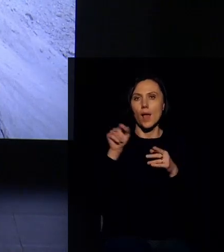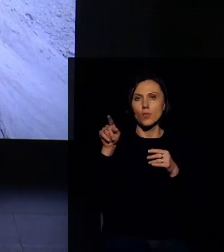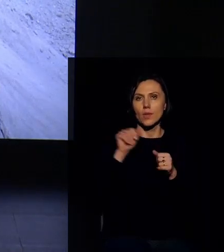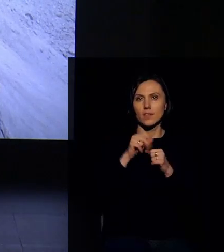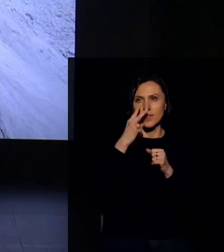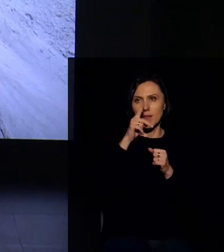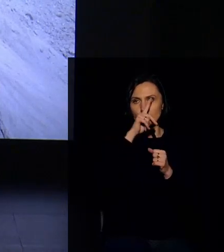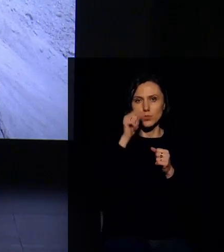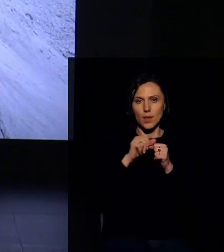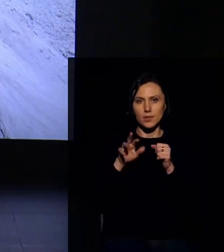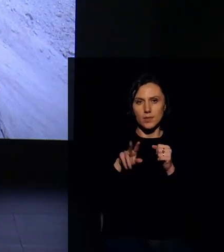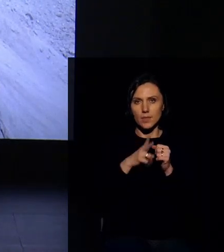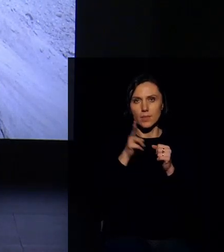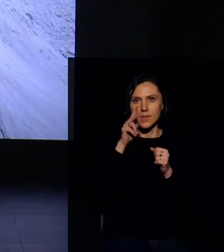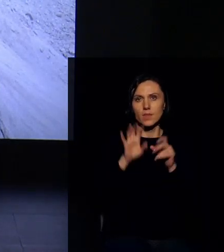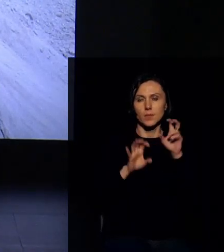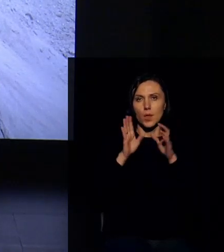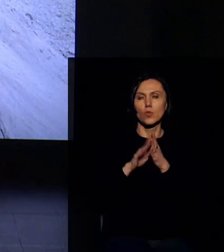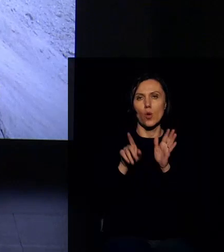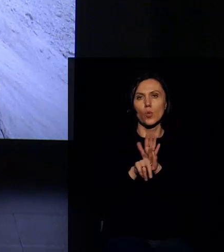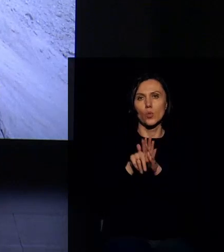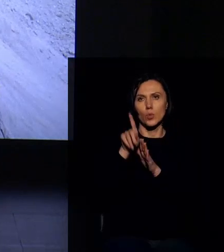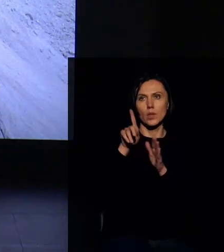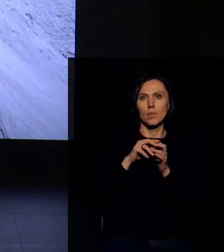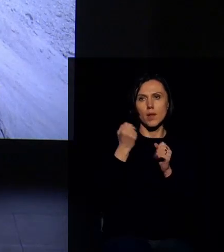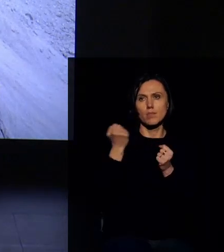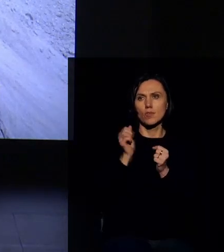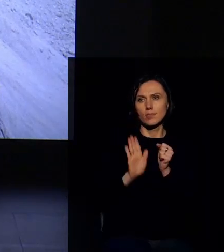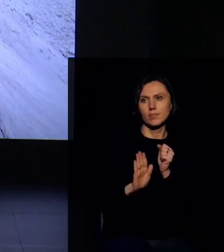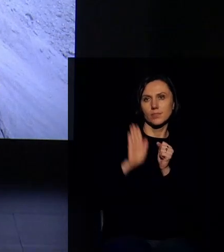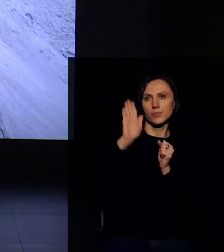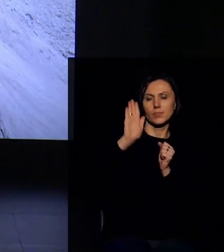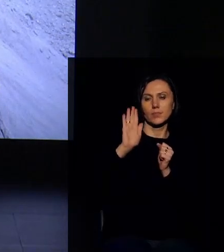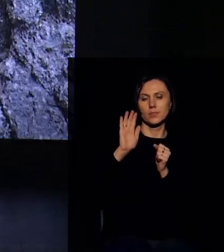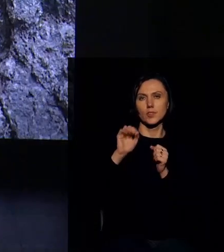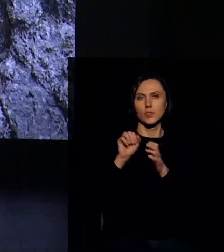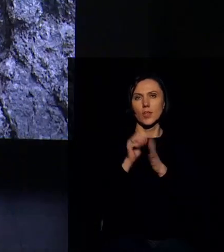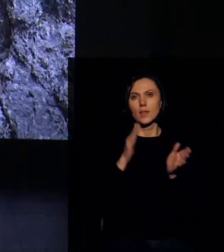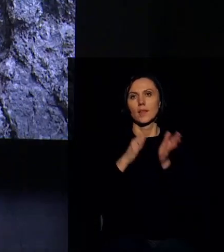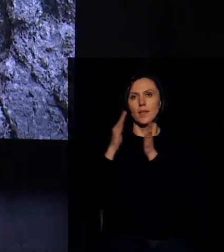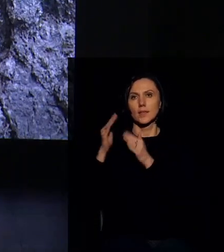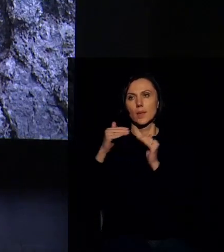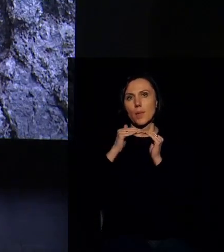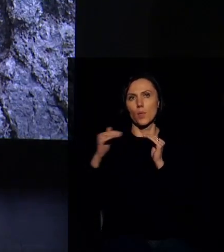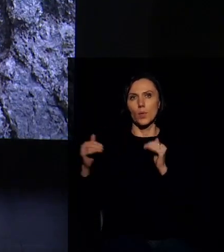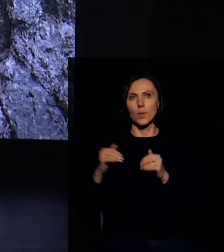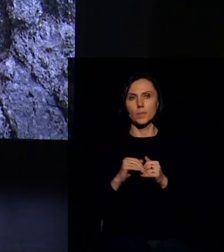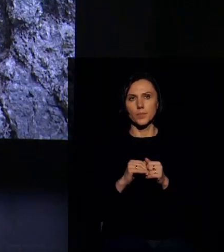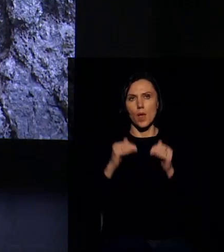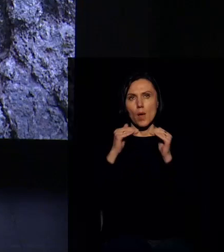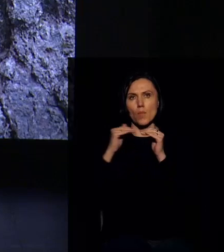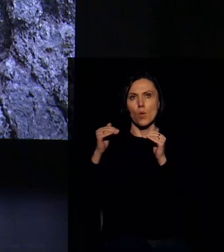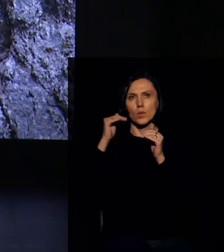się wspina właśnie do góry w tym takim bardziej stromym fragmencie do kolejnej półeczki. Półeczki